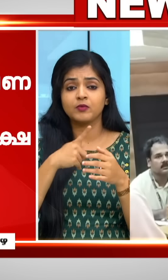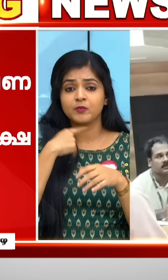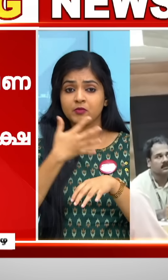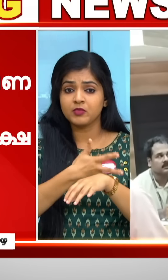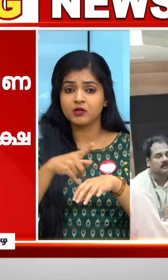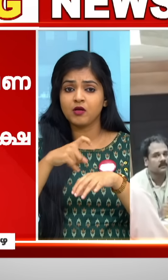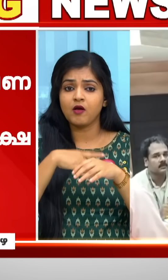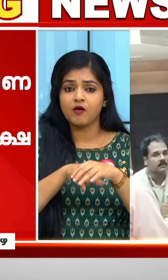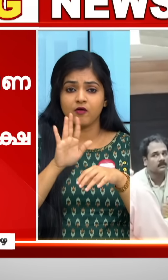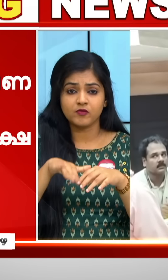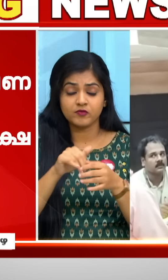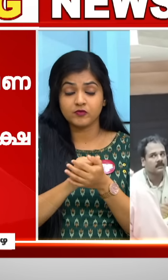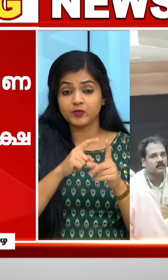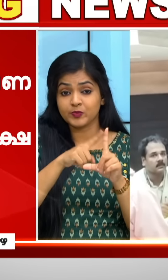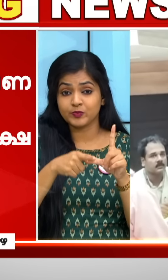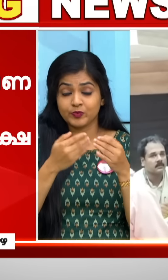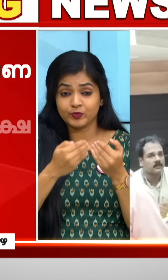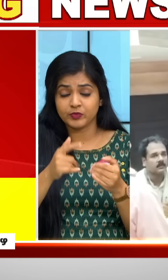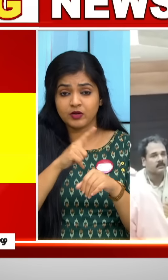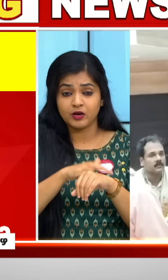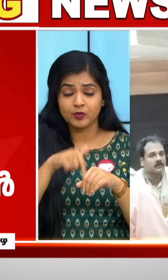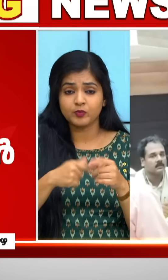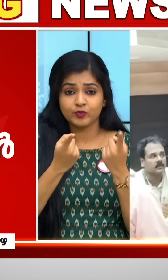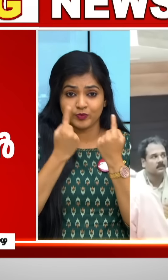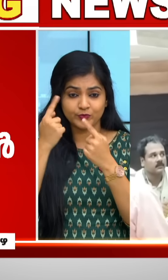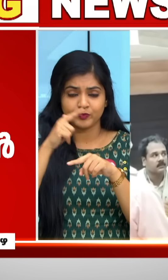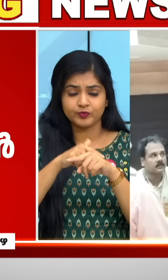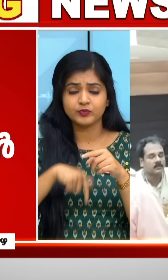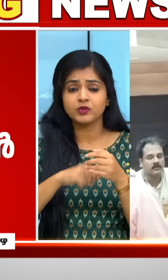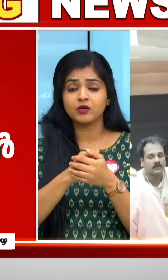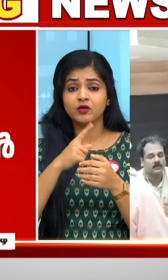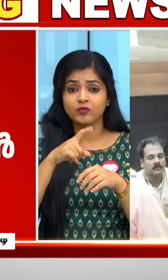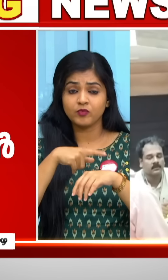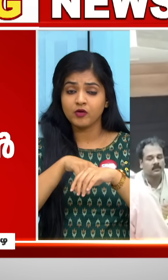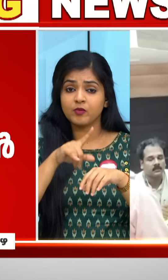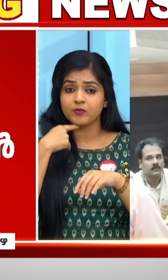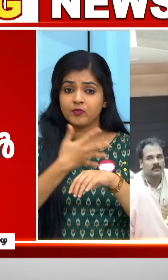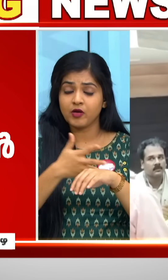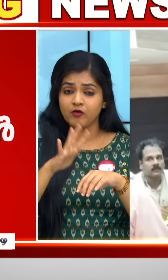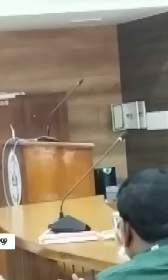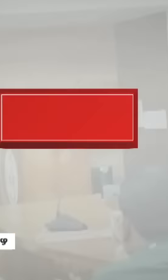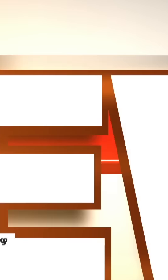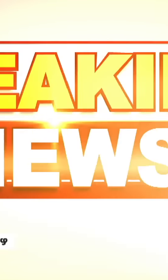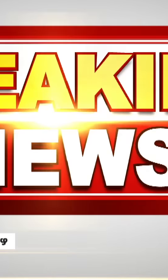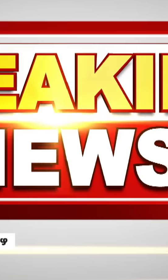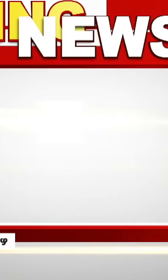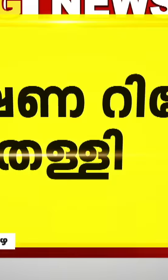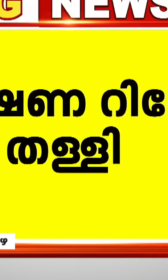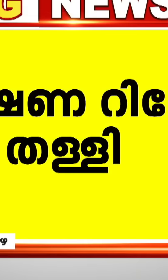പ്രസവ സമയത്ത് നടത്തിയ പരിശോധനകളിൽ ഈ അണുബാധയെ സംബന്ധിച്ച് ഡോക്ടർമാർ പരിശോധിച്ചില്ല, അല്ലെങ്കിൽ അറിഞ്ഞില്ല? പിന്നെ മരണത്തിന്